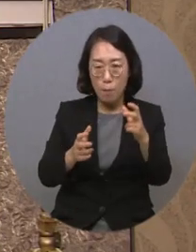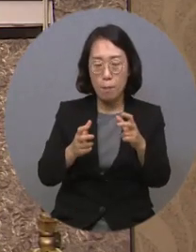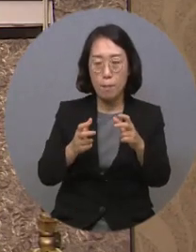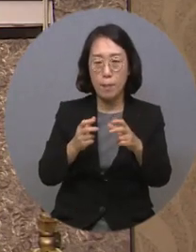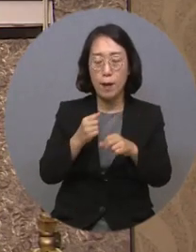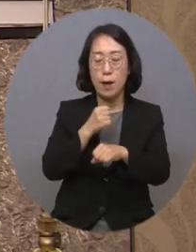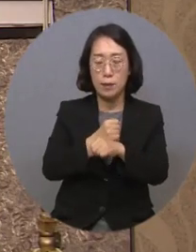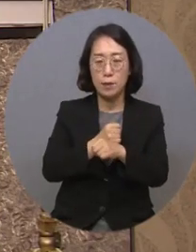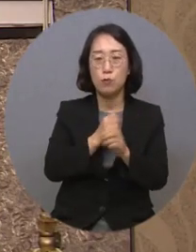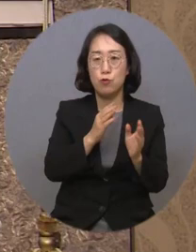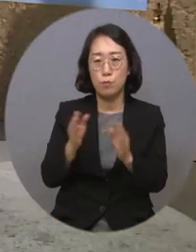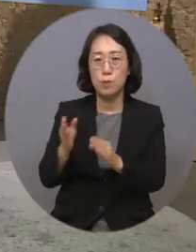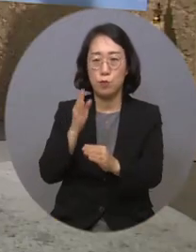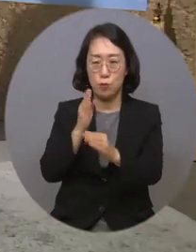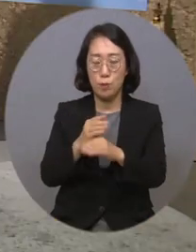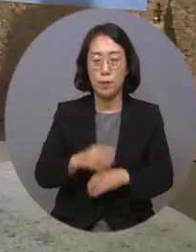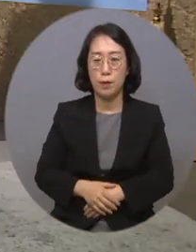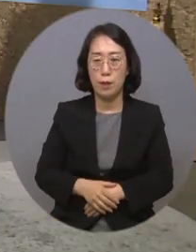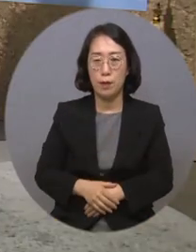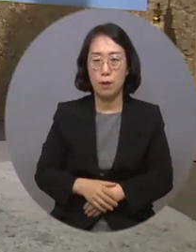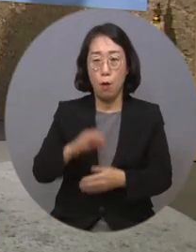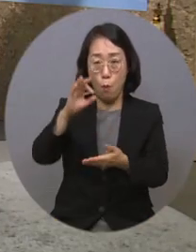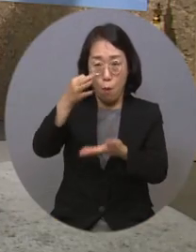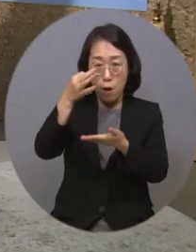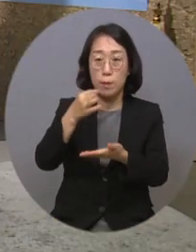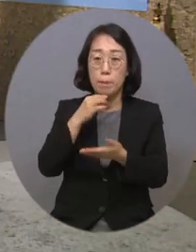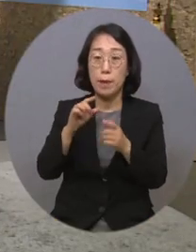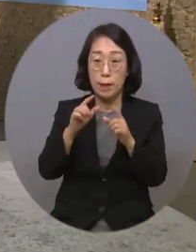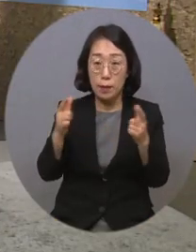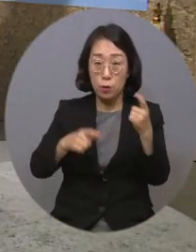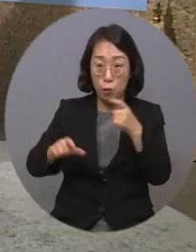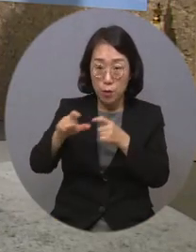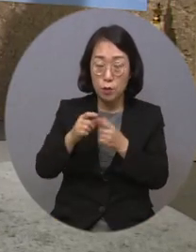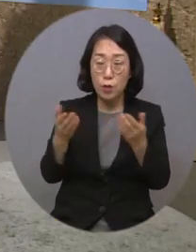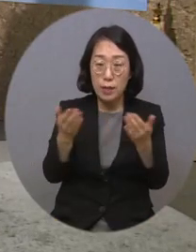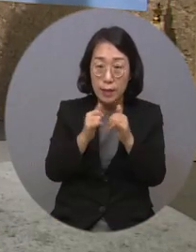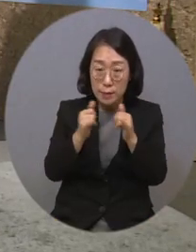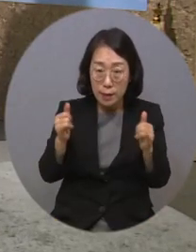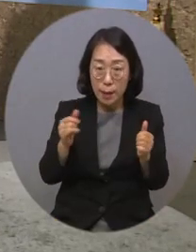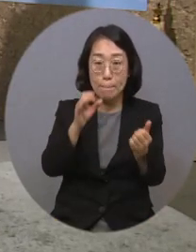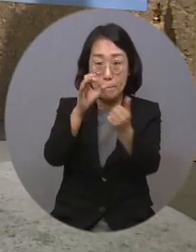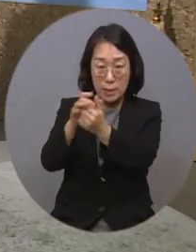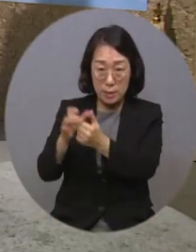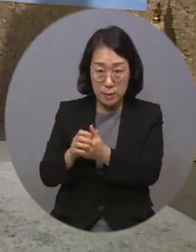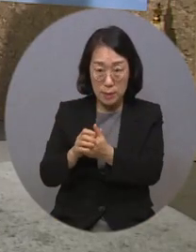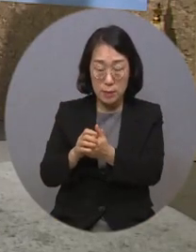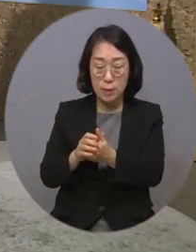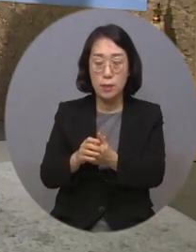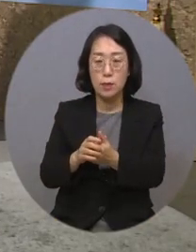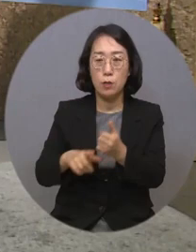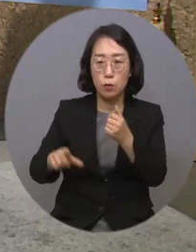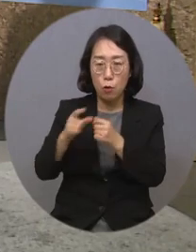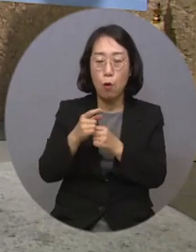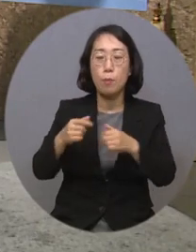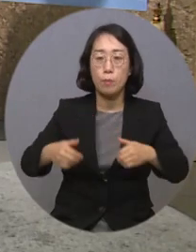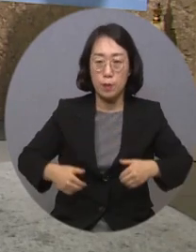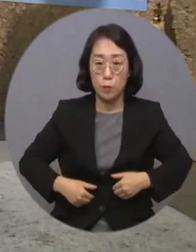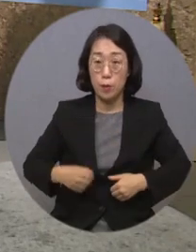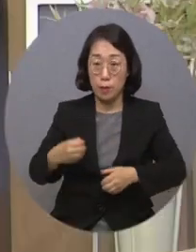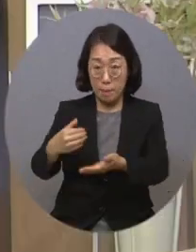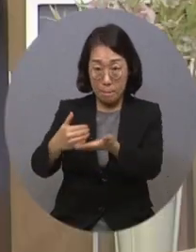지금 준비를 하고 있습니다. 예, 임금뿐만 아니라 또 이제 인력적인 네네네. 부분에 대해서도 네네. 개선이 필요하다는 말씀해